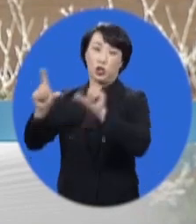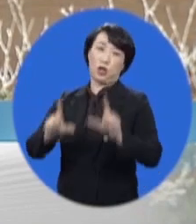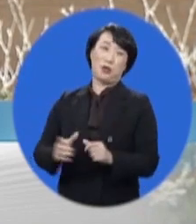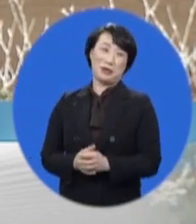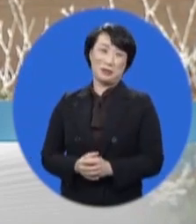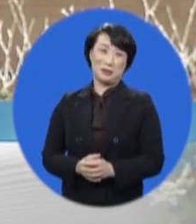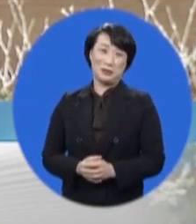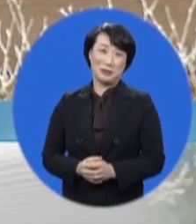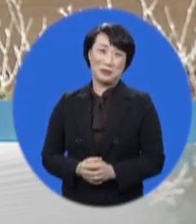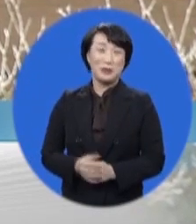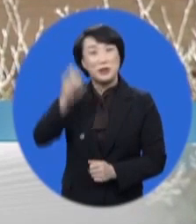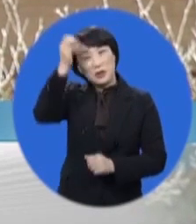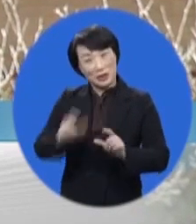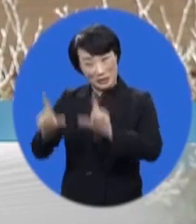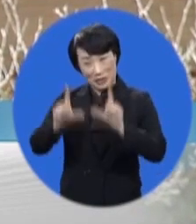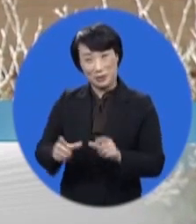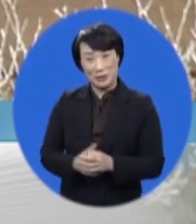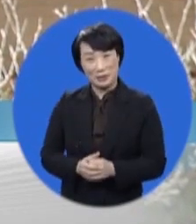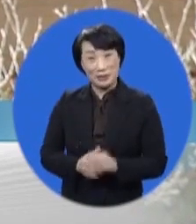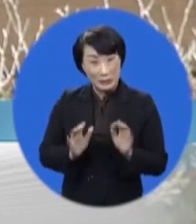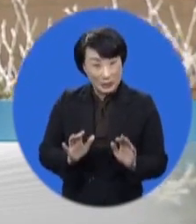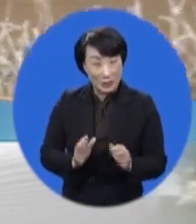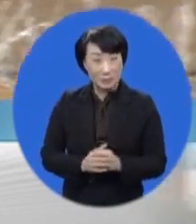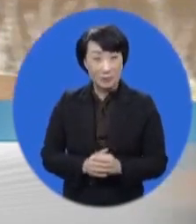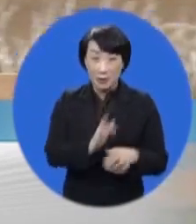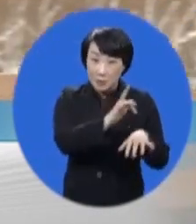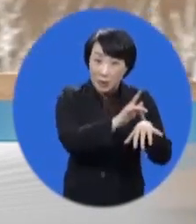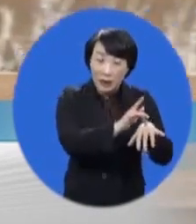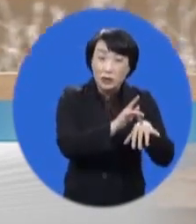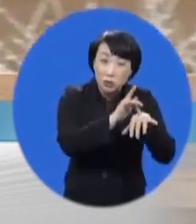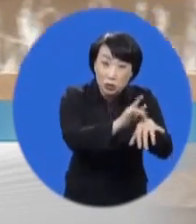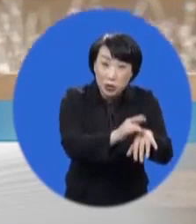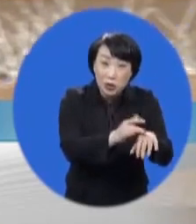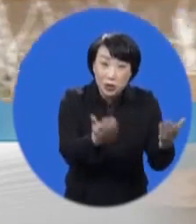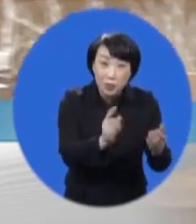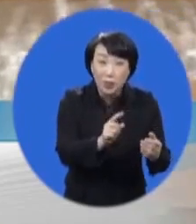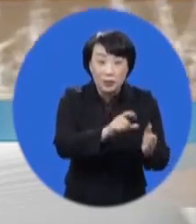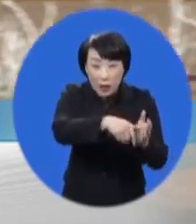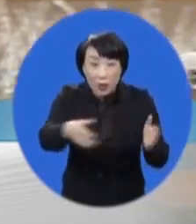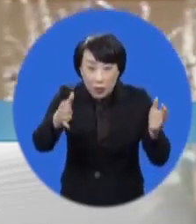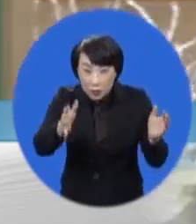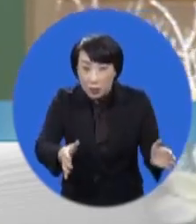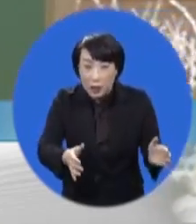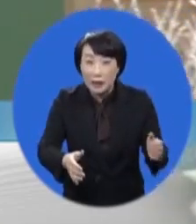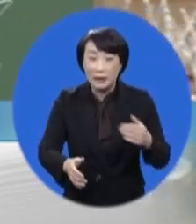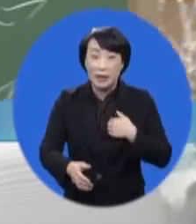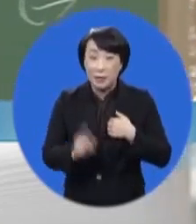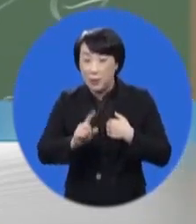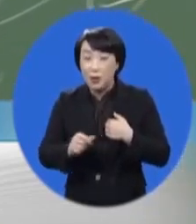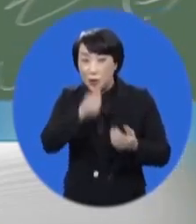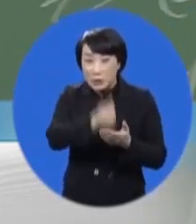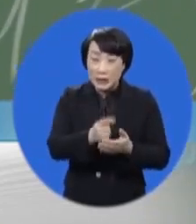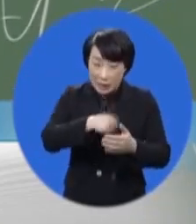생활입니다. 영적 생활. 보세요. 마귀 사단 귀신은 세월 속에서 나로서는